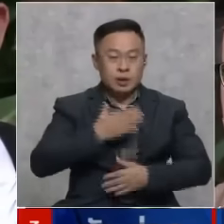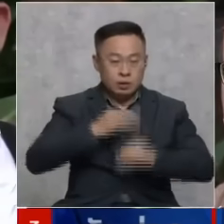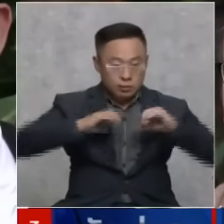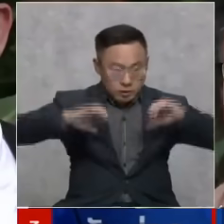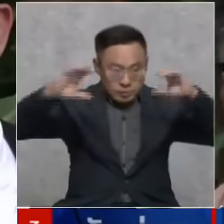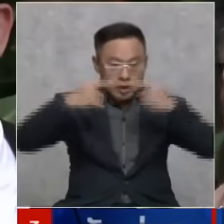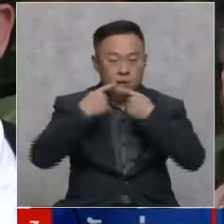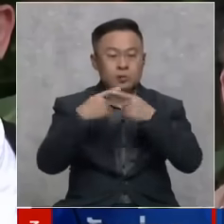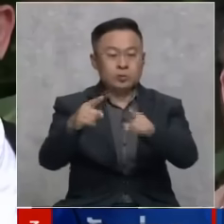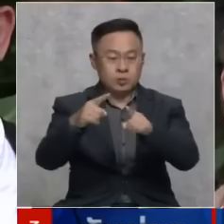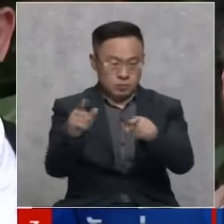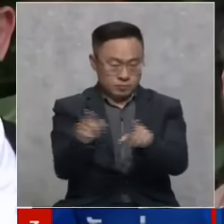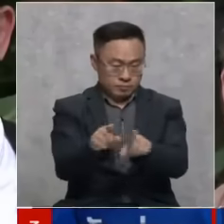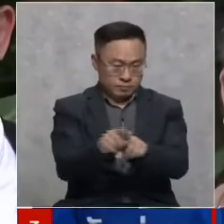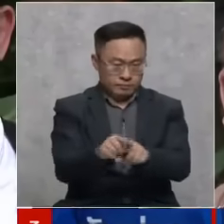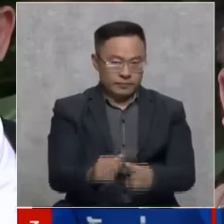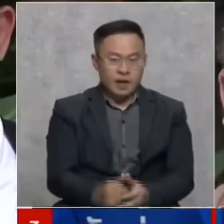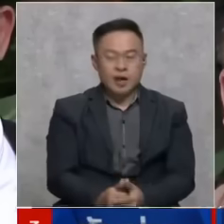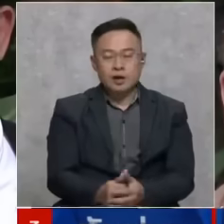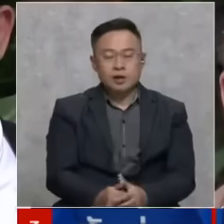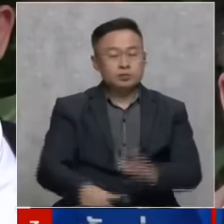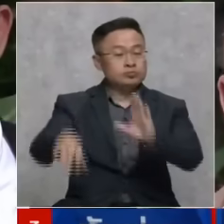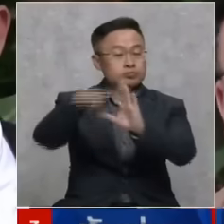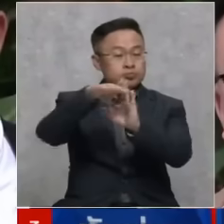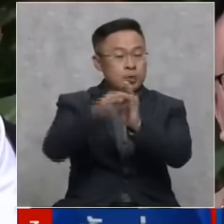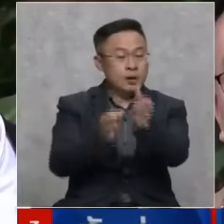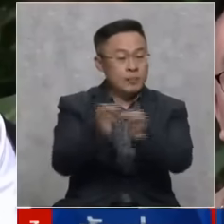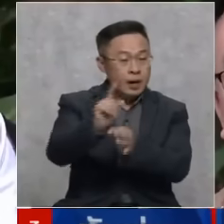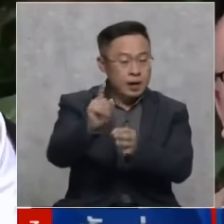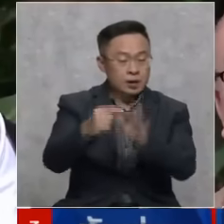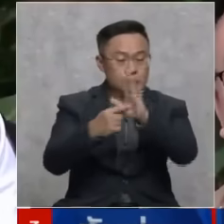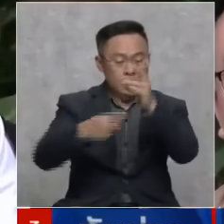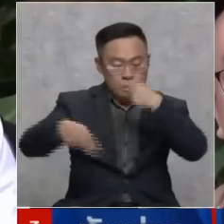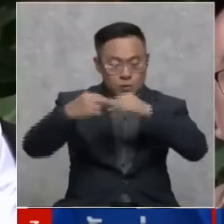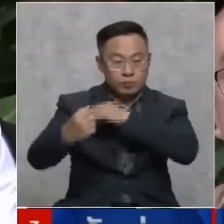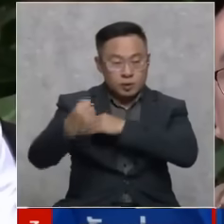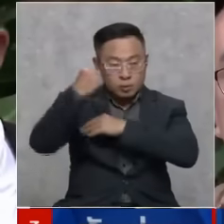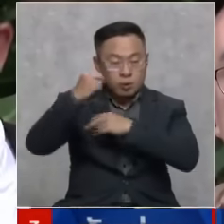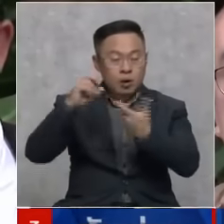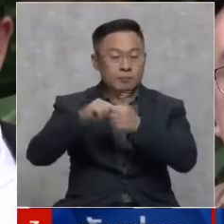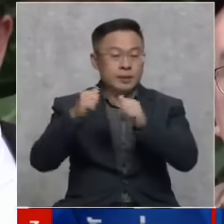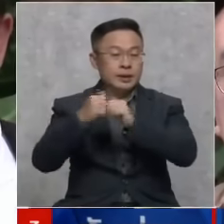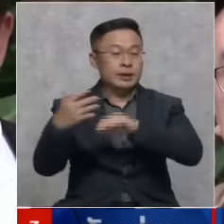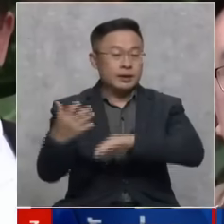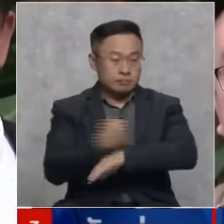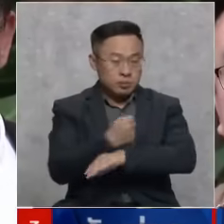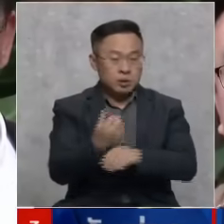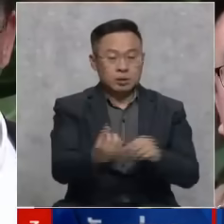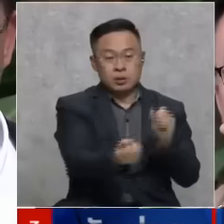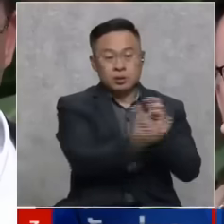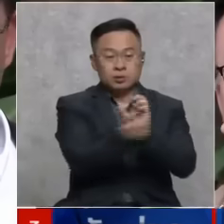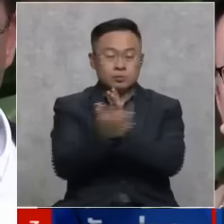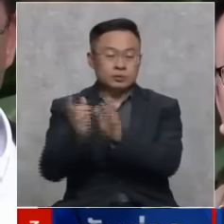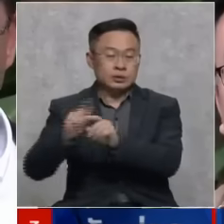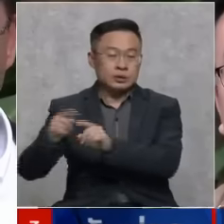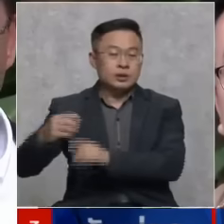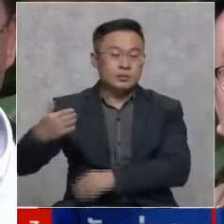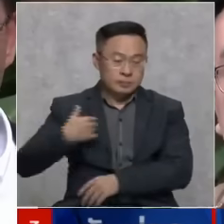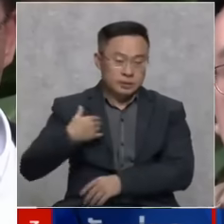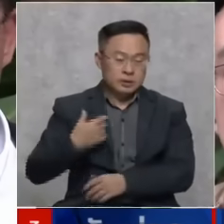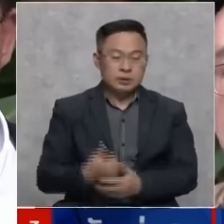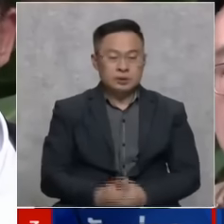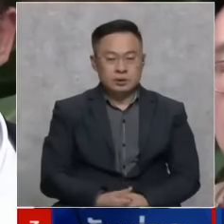ามมาส่วนจะมีการชี้แจงอย่างไรเนื่องจากว่าความมั่นคงสถานการณ์การเมืองไทยเนี่ยก็ส่งผลต่อหลายเรื่องนายกบอกว่าผ